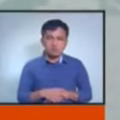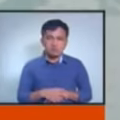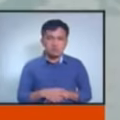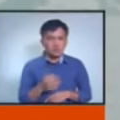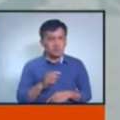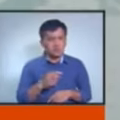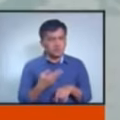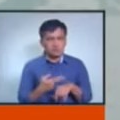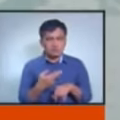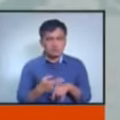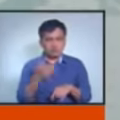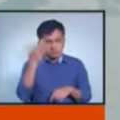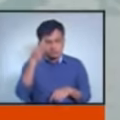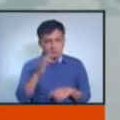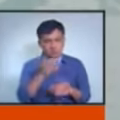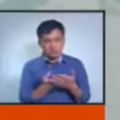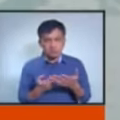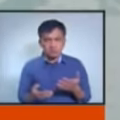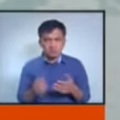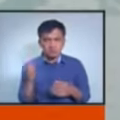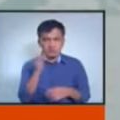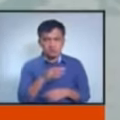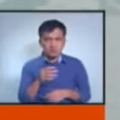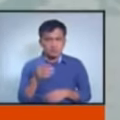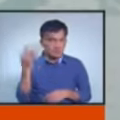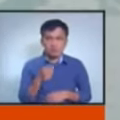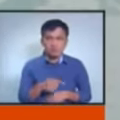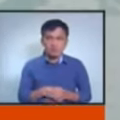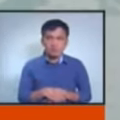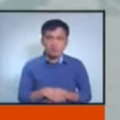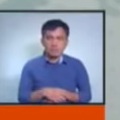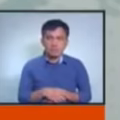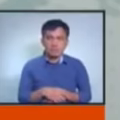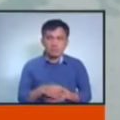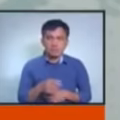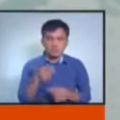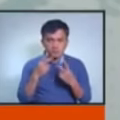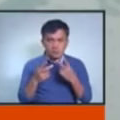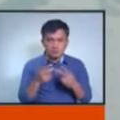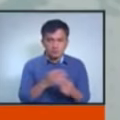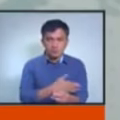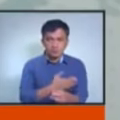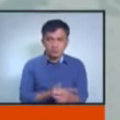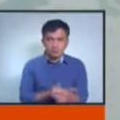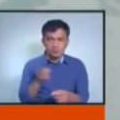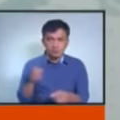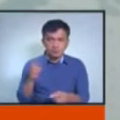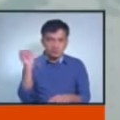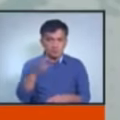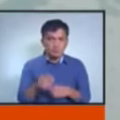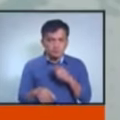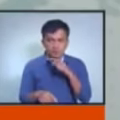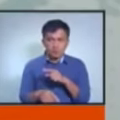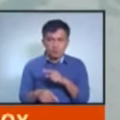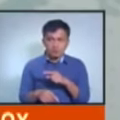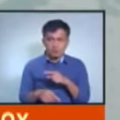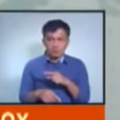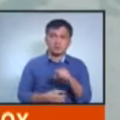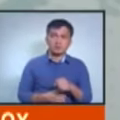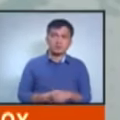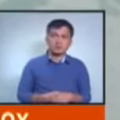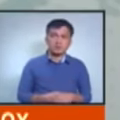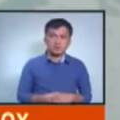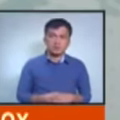Anong klase? Hindi ko po alam kung anong bagay yung binato. Nagulat po yung anak ko. Di nakita ng anak ko, papa yun ng bato, pumasok sa